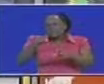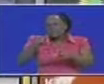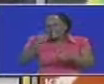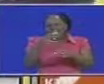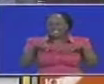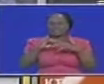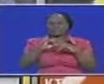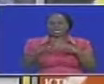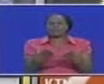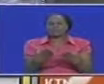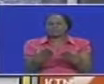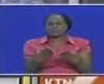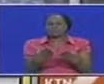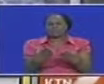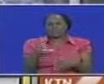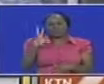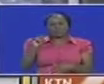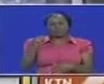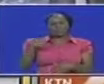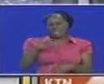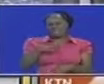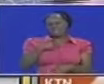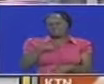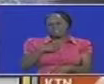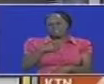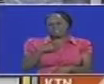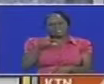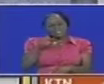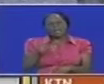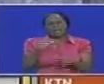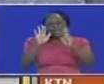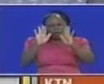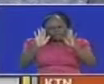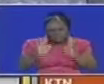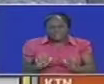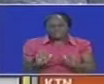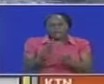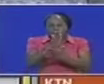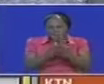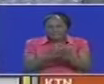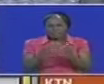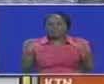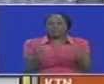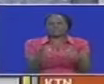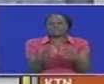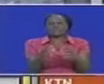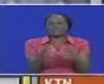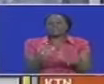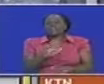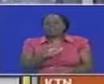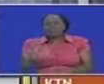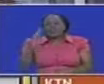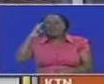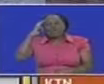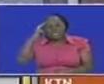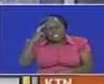Not observing that. I feel that women are an integral part of the community. There is no reason why we should take